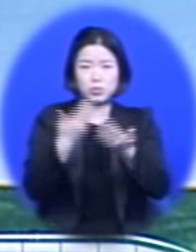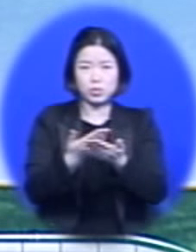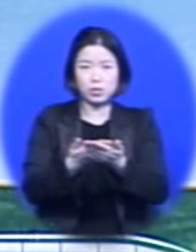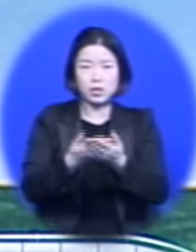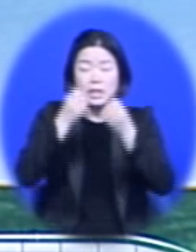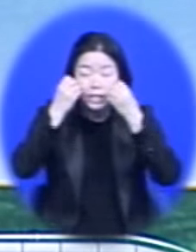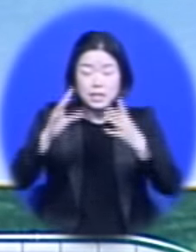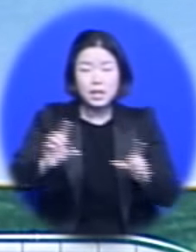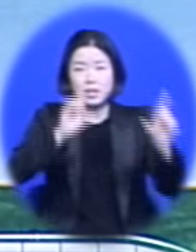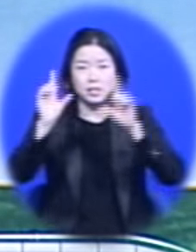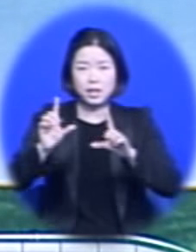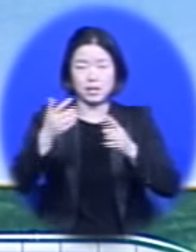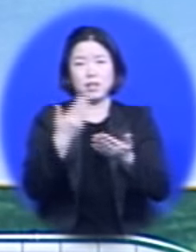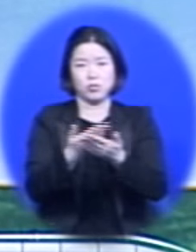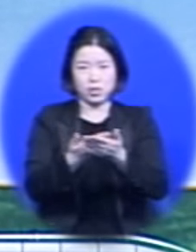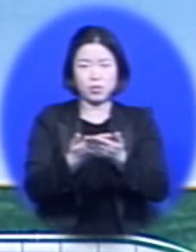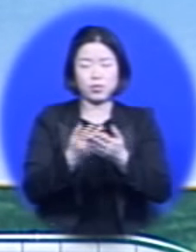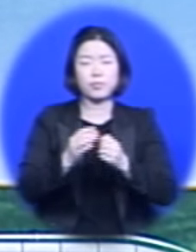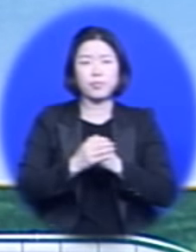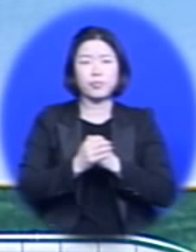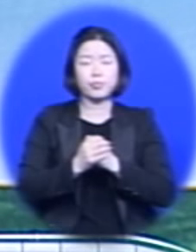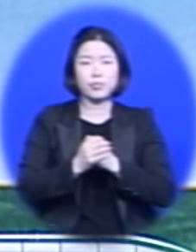해주세요. 완전히 새로운 삶을 살게 해주세요.